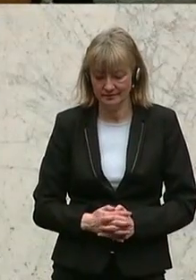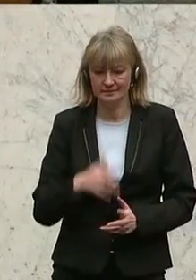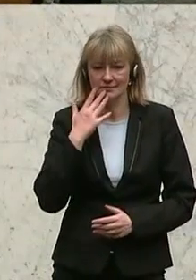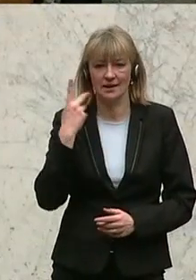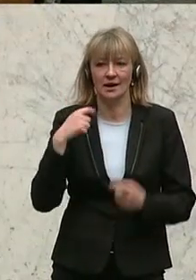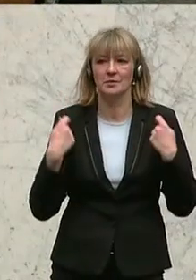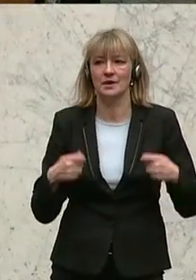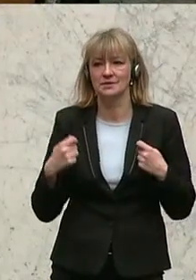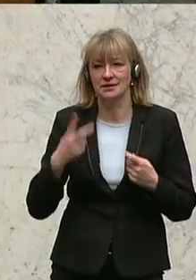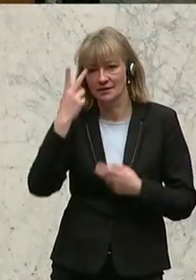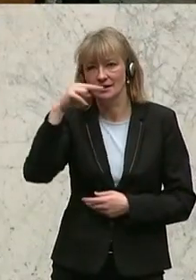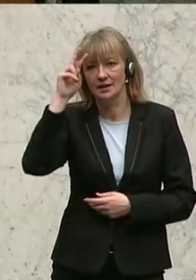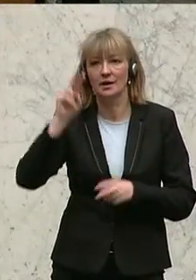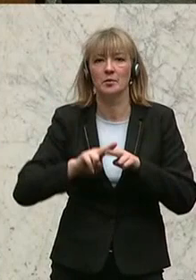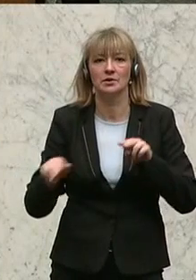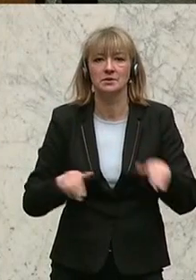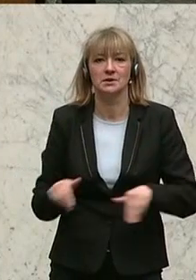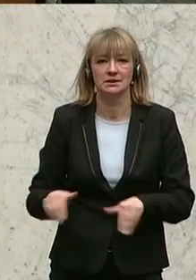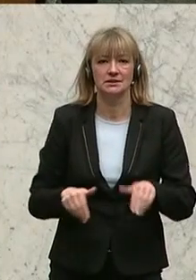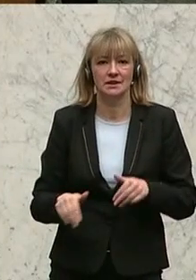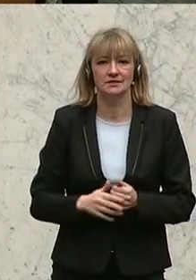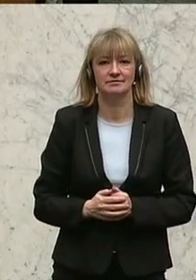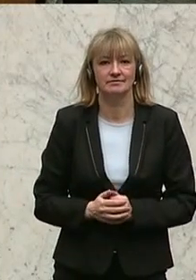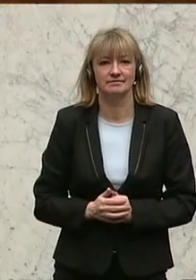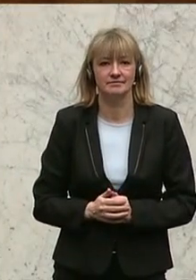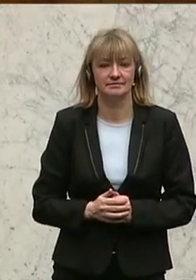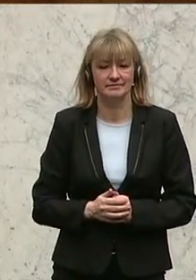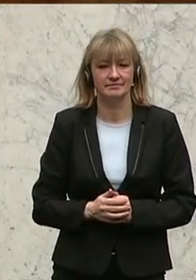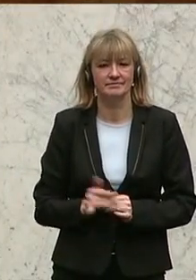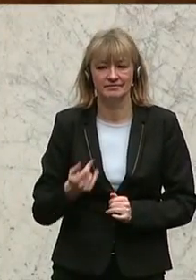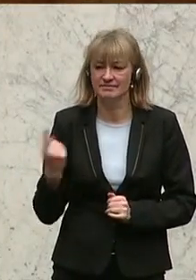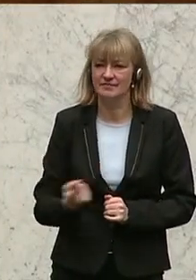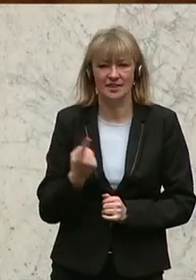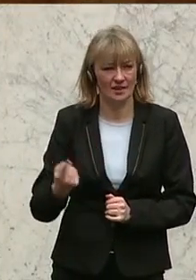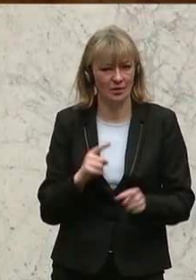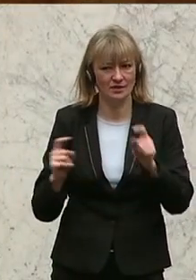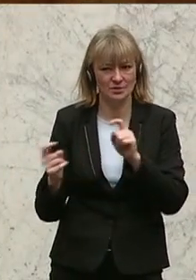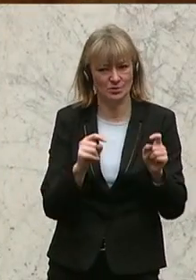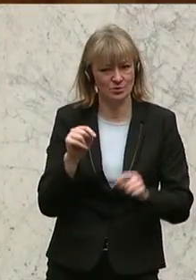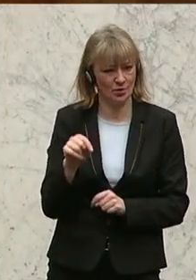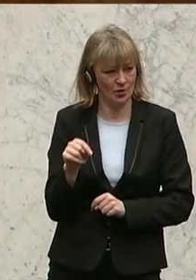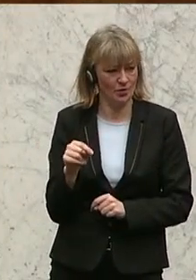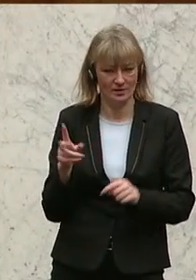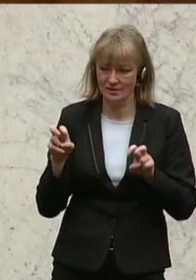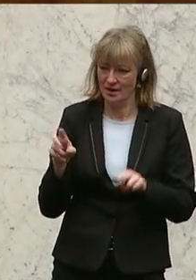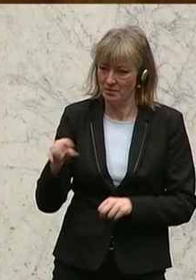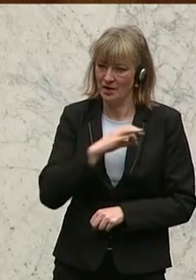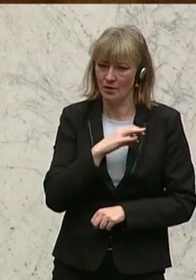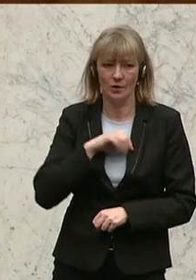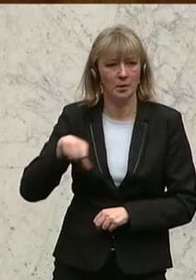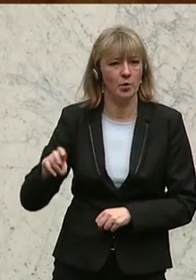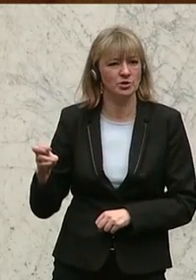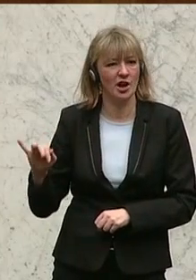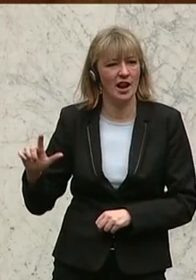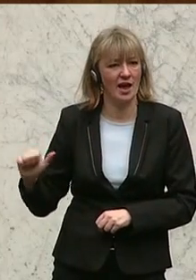Danke, Herr Präsident, Herr Bundesminister. Ja, die laufende Diskussion zu einem Thema, wo mir die Kollegin Furtscheller